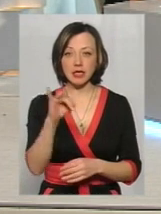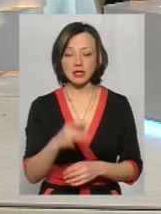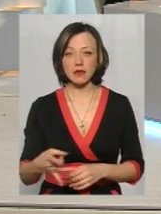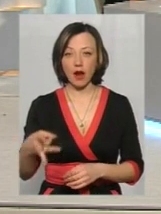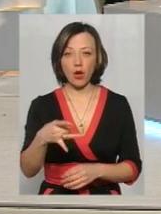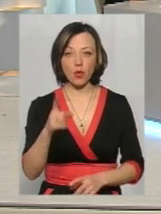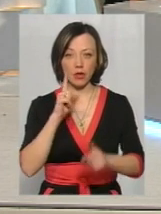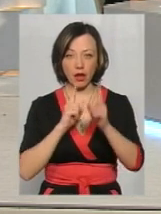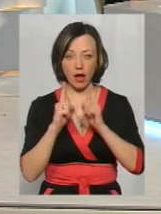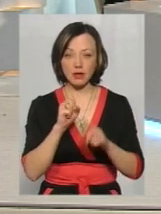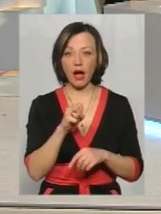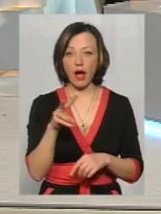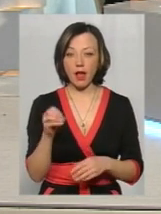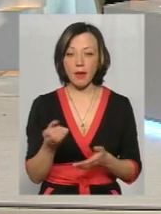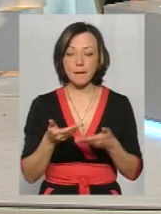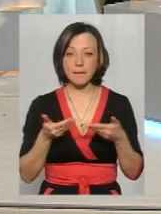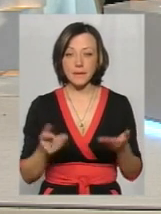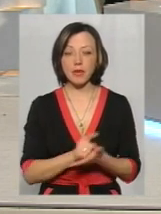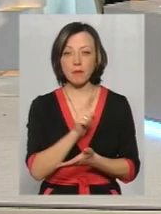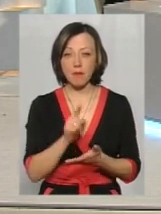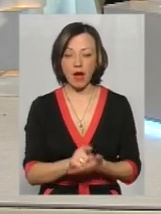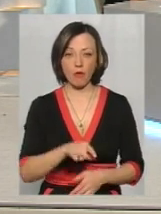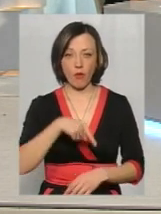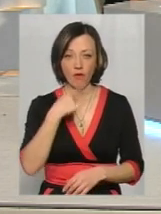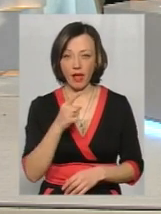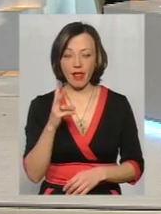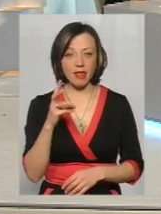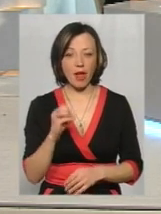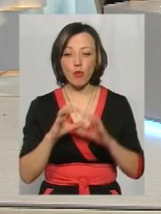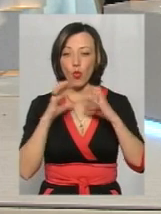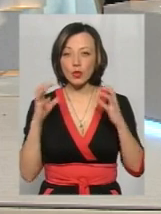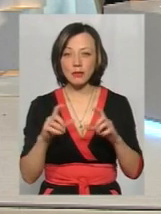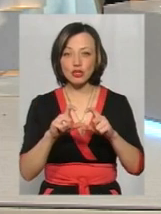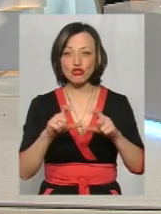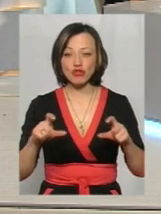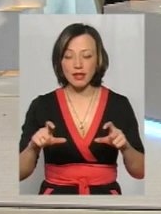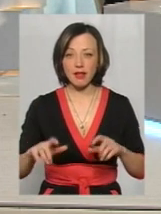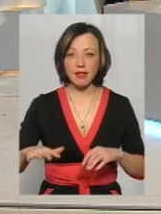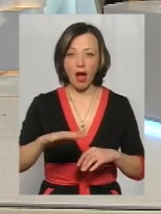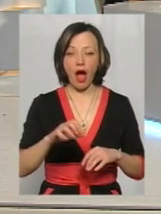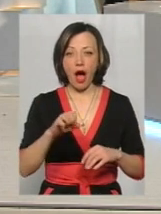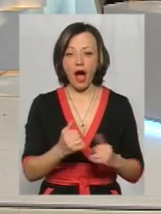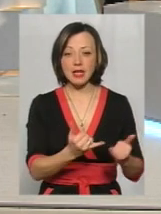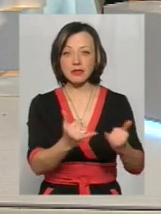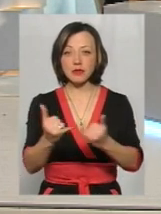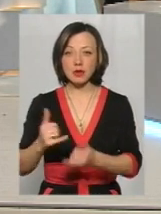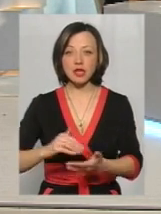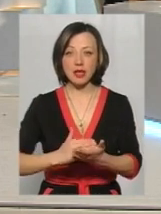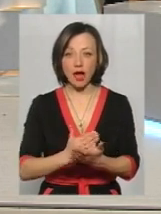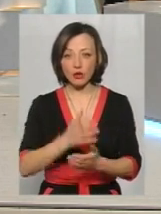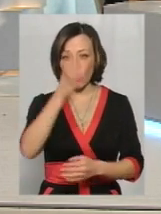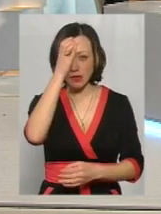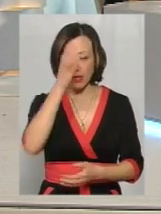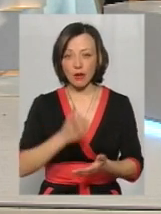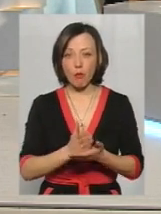районна рада. Але ми маємо, знову ж таки, говорити не про утримання шкіл, а про забезпечення якісних